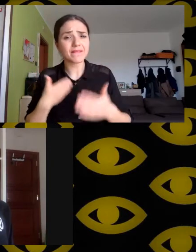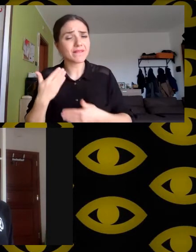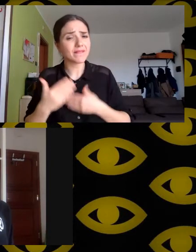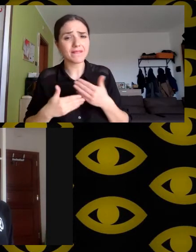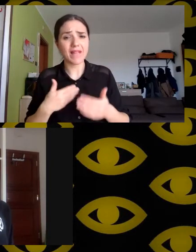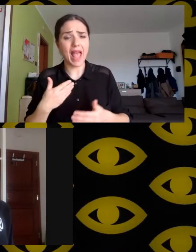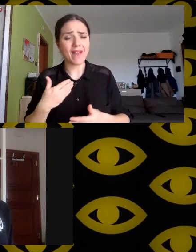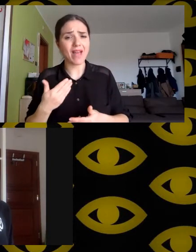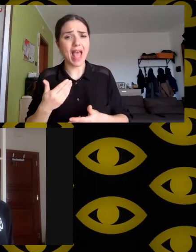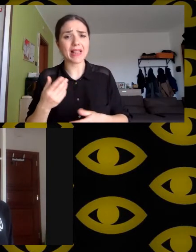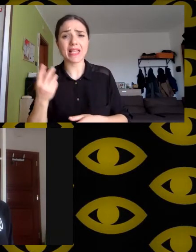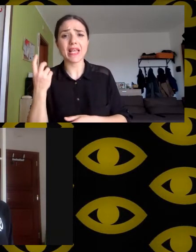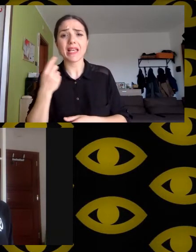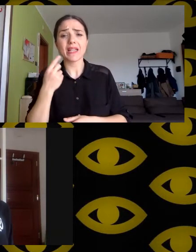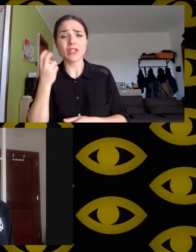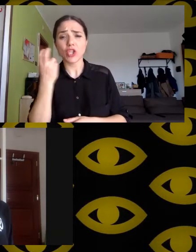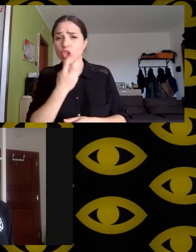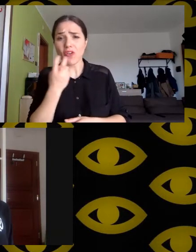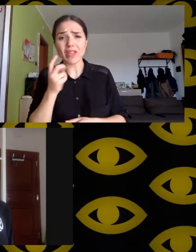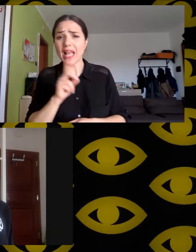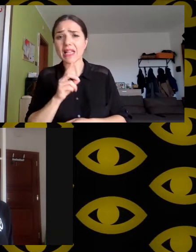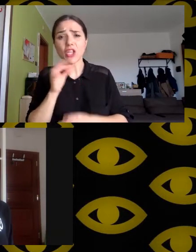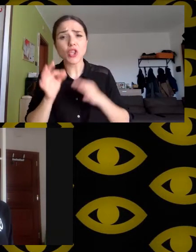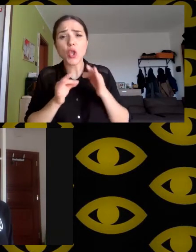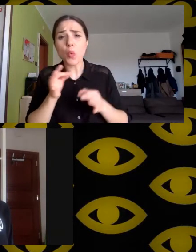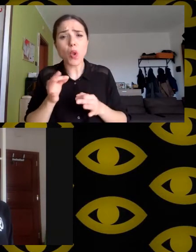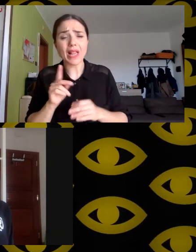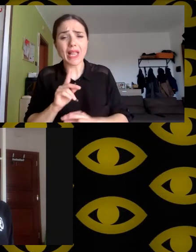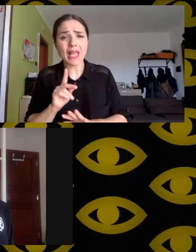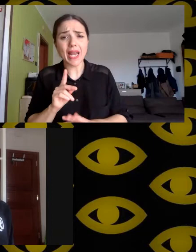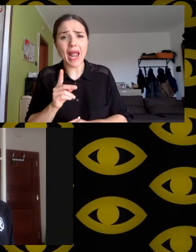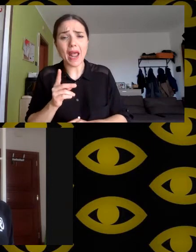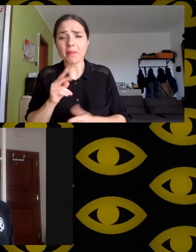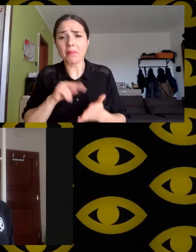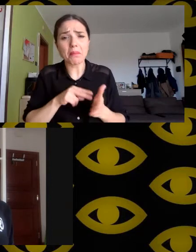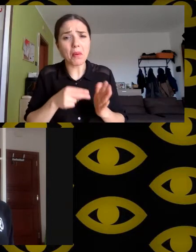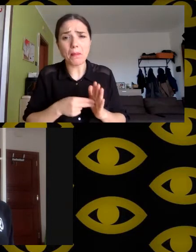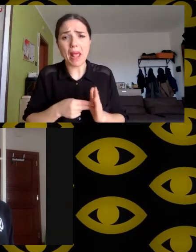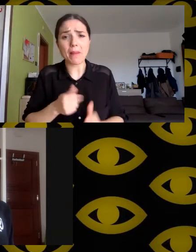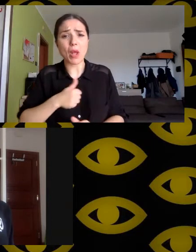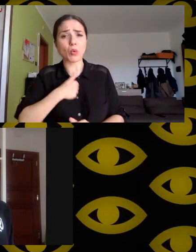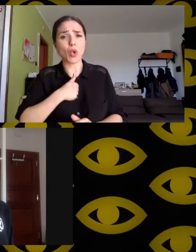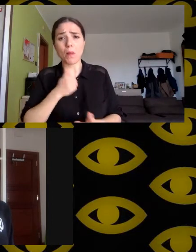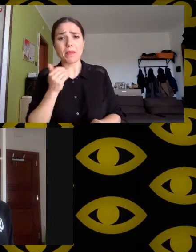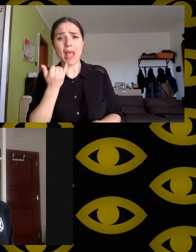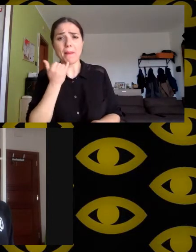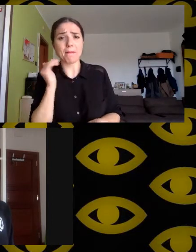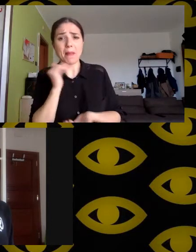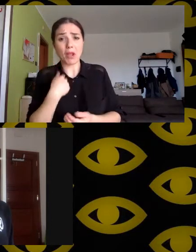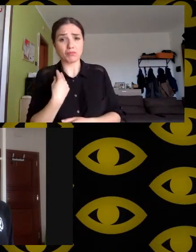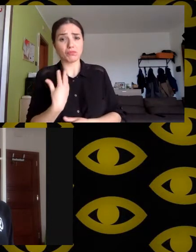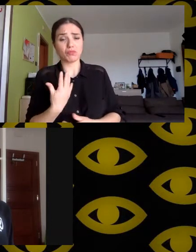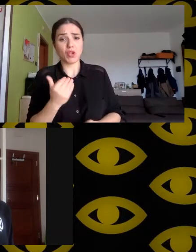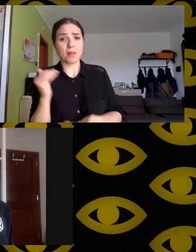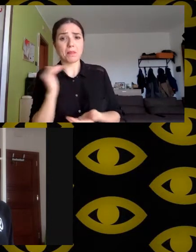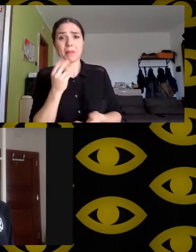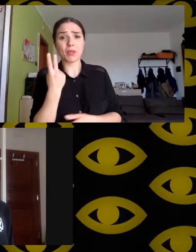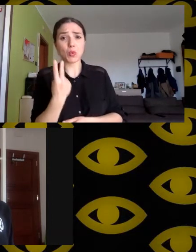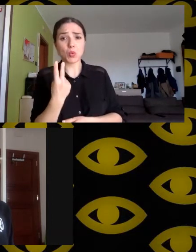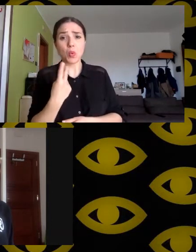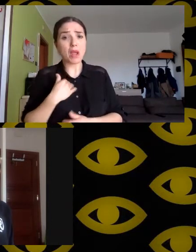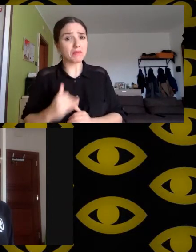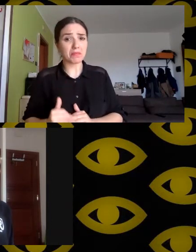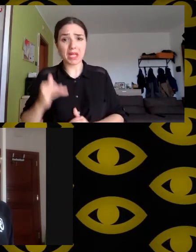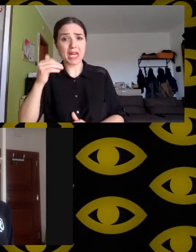perché essere non vedenti non implica minimamente l'autonomia con un bimbo. Io ne ho due, li cresco da sola,